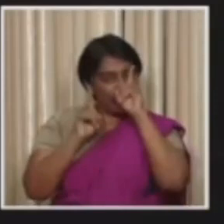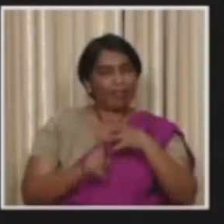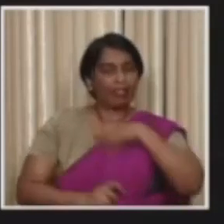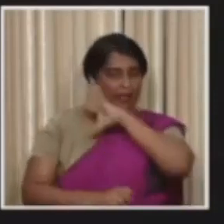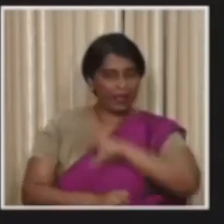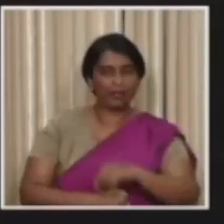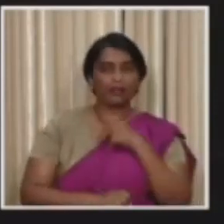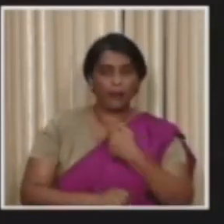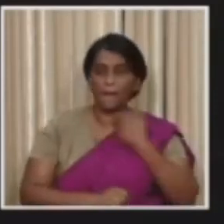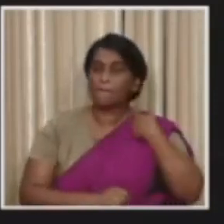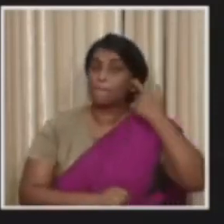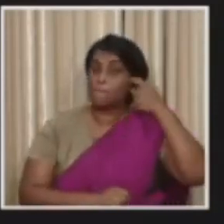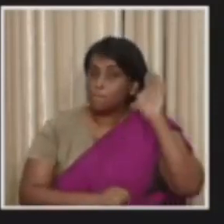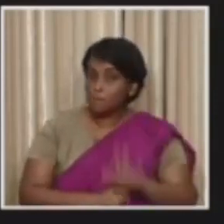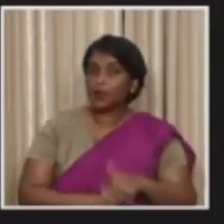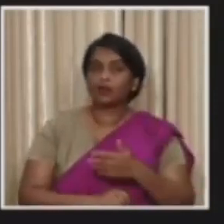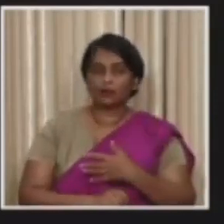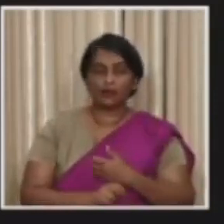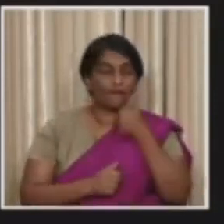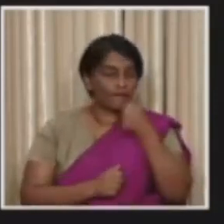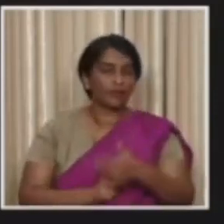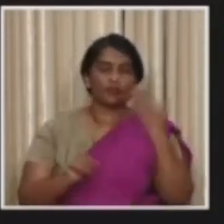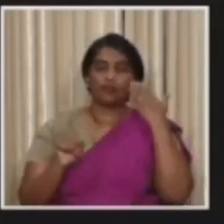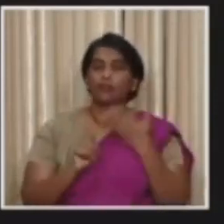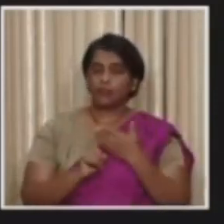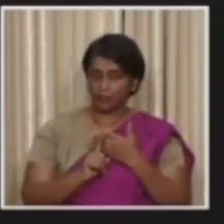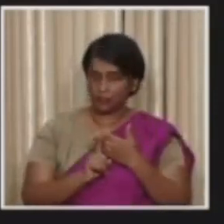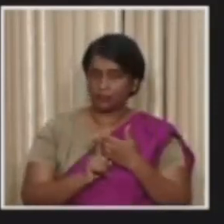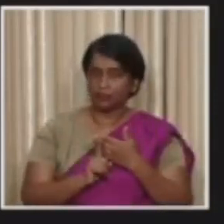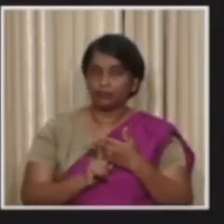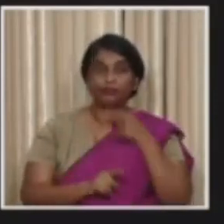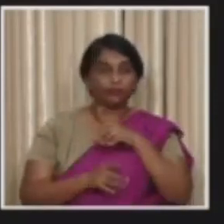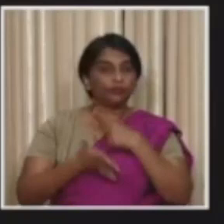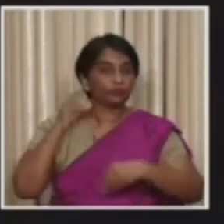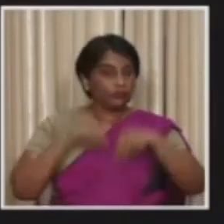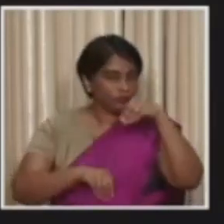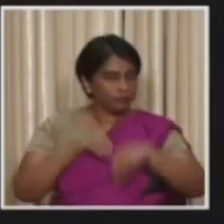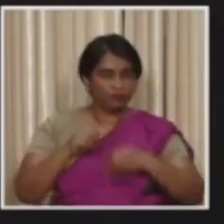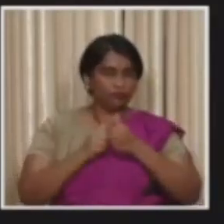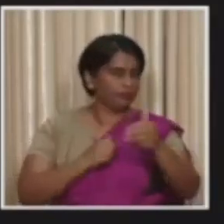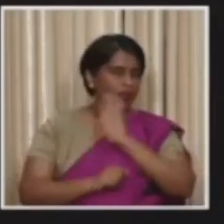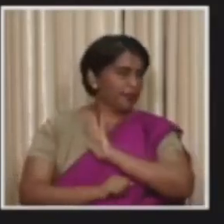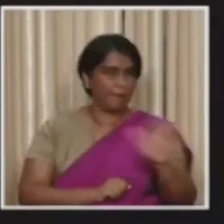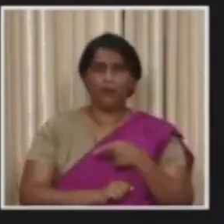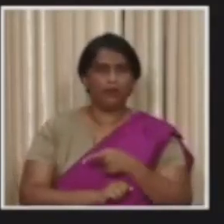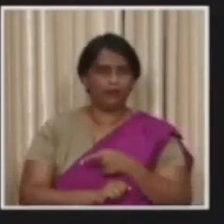තියෙන්නේ. ඒකෙන් අපි බලාපොරොත්තු වෙන්නේ ඉතාමත්ම වැදගත් දෙයක්. ඒක තමයි මේක දේශපාලනීකරණය කරන්නට එපා කියන